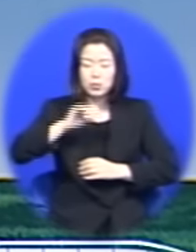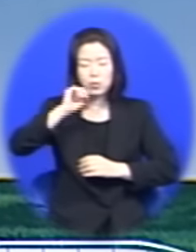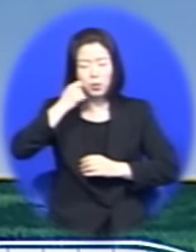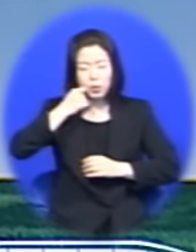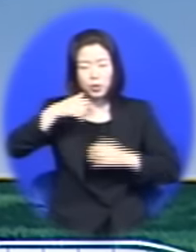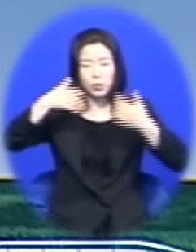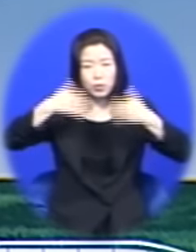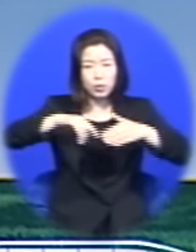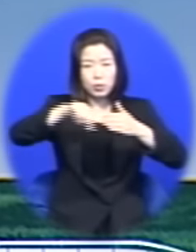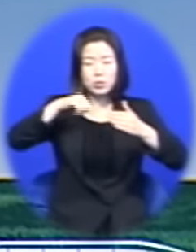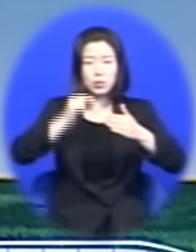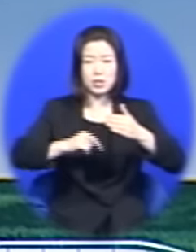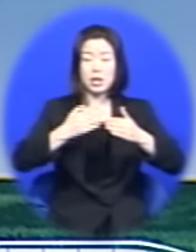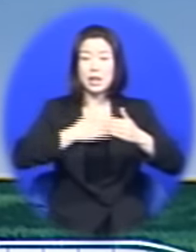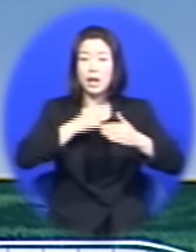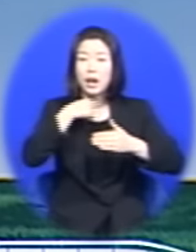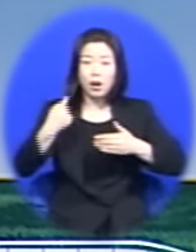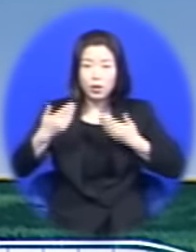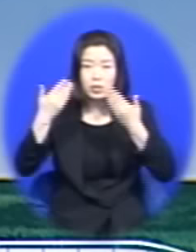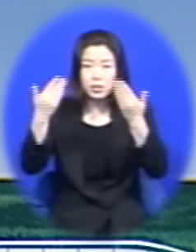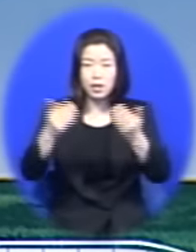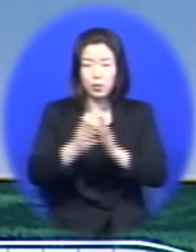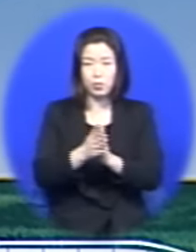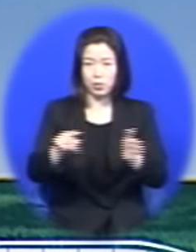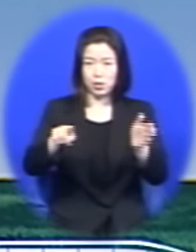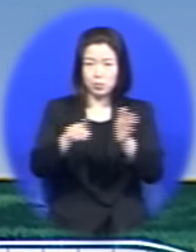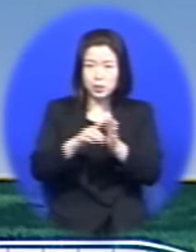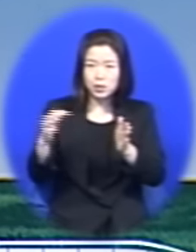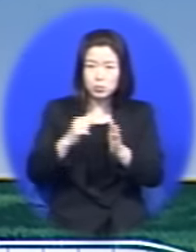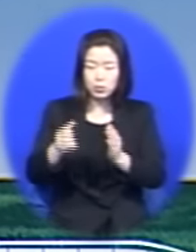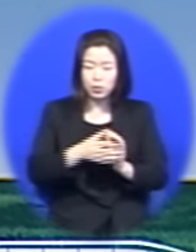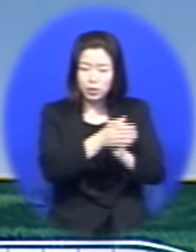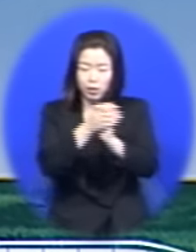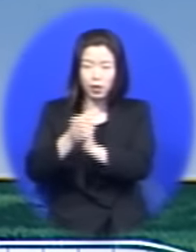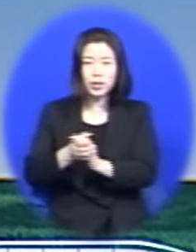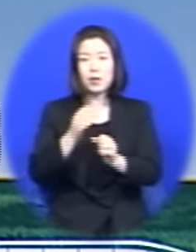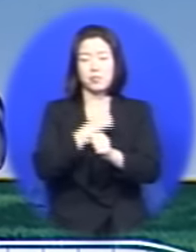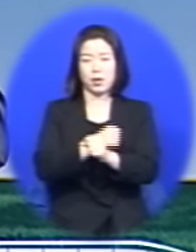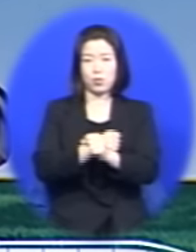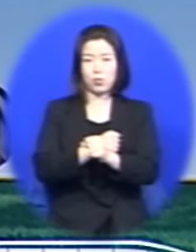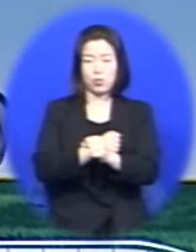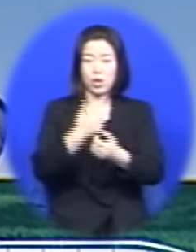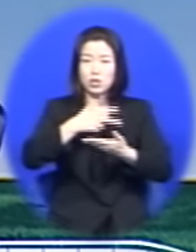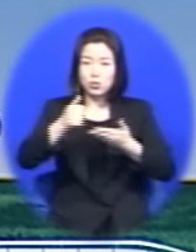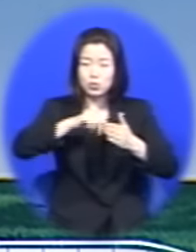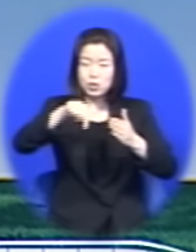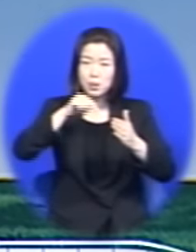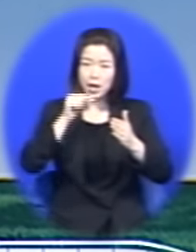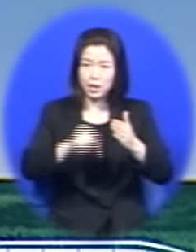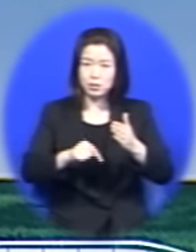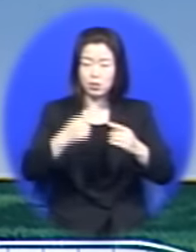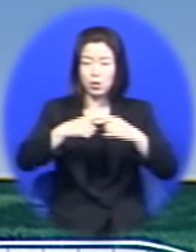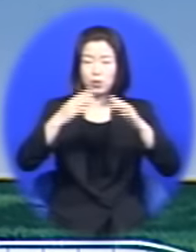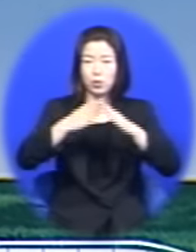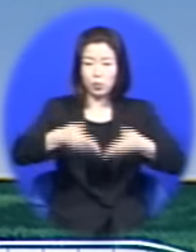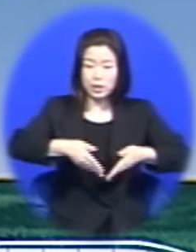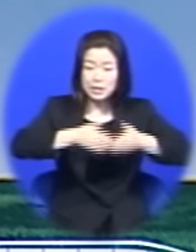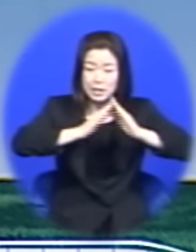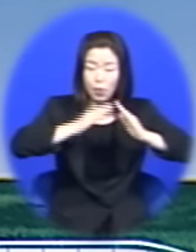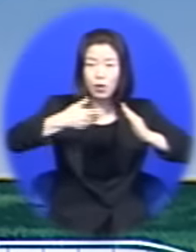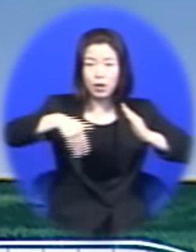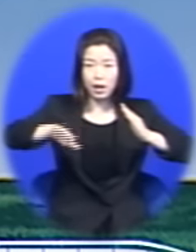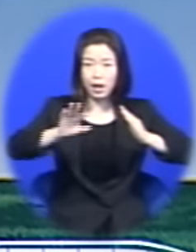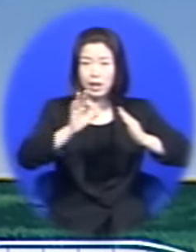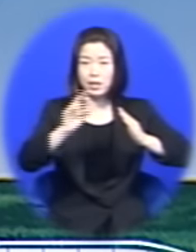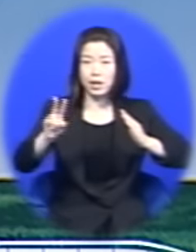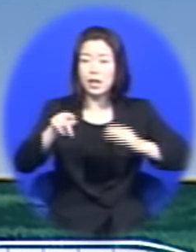여건에서 내가 헌신하고 믿음으로 연합하고 그리고 주님 안에서 교회를 세워가야 그 교회가